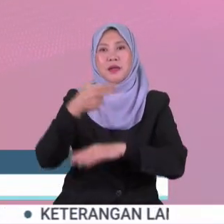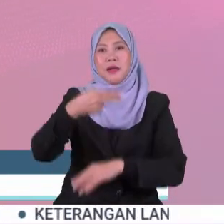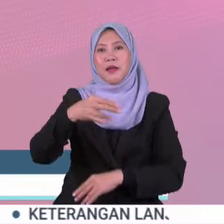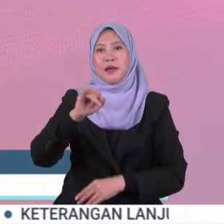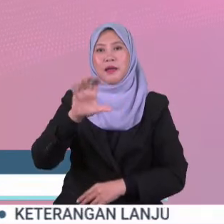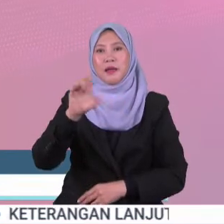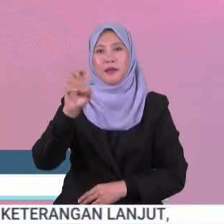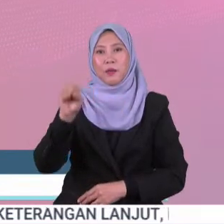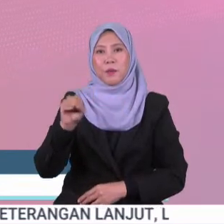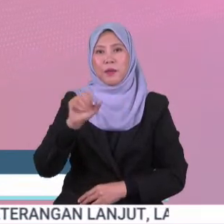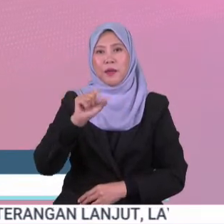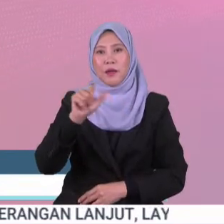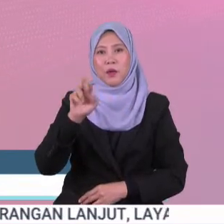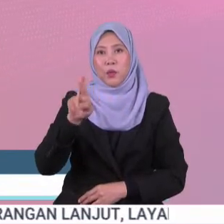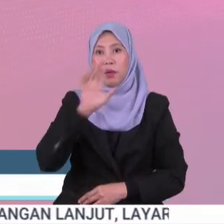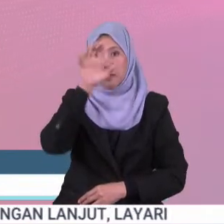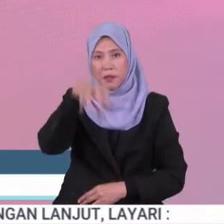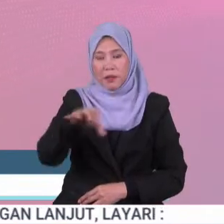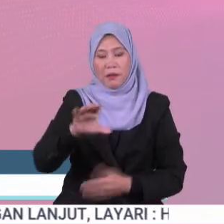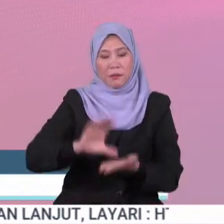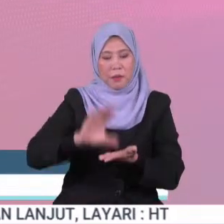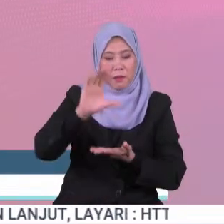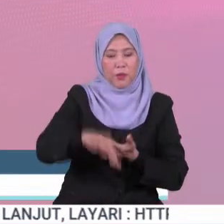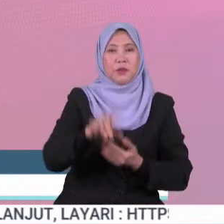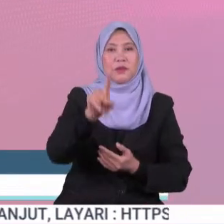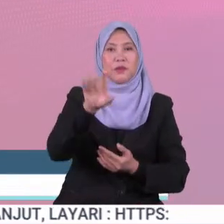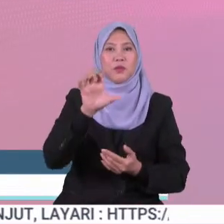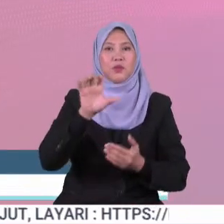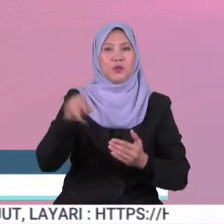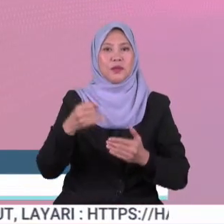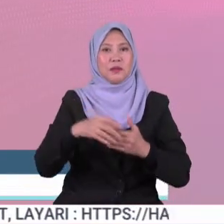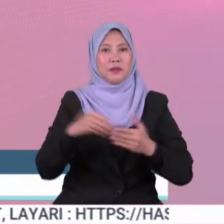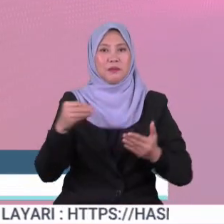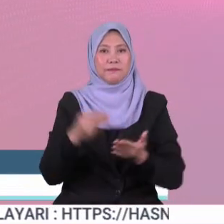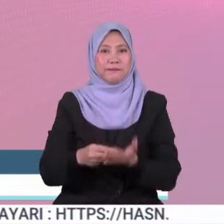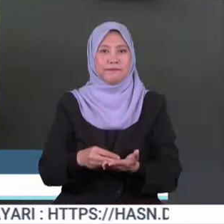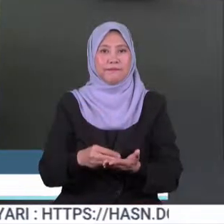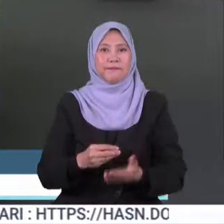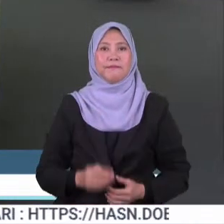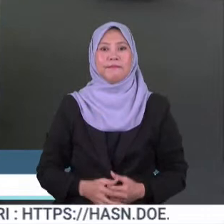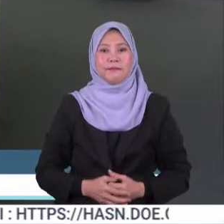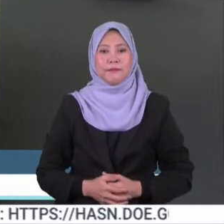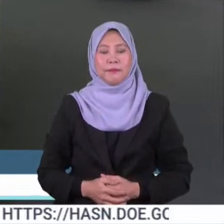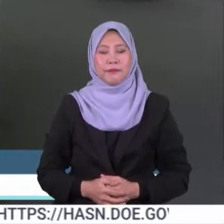Peguh Alu Gajah dengan pelaburan melebihi RM100 juta.